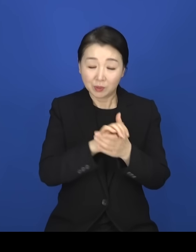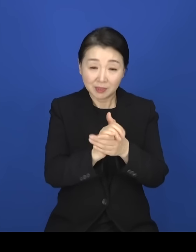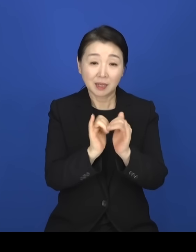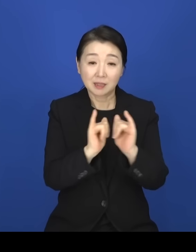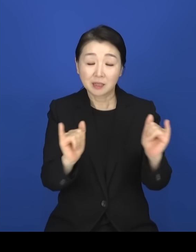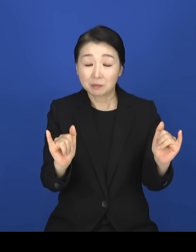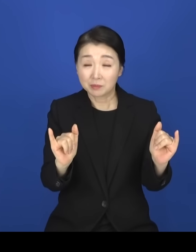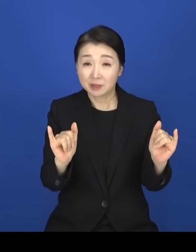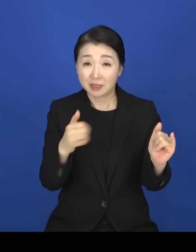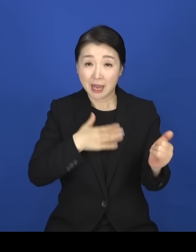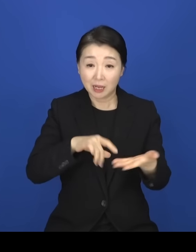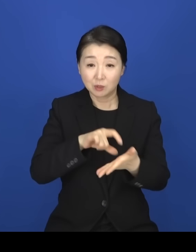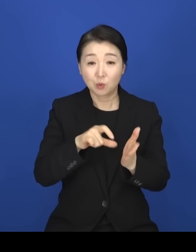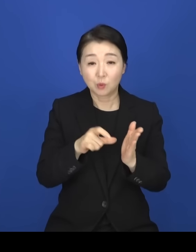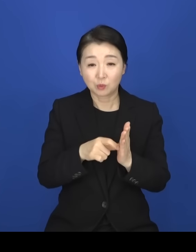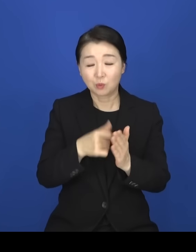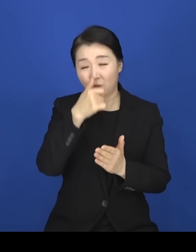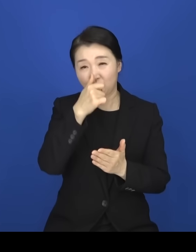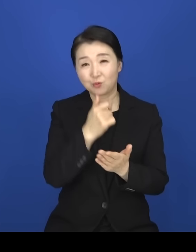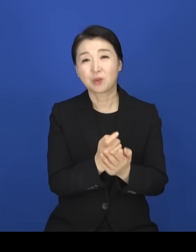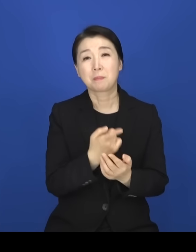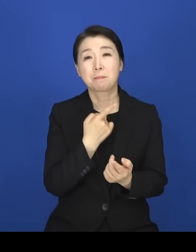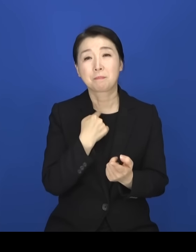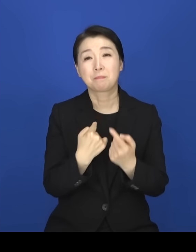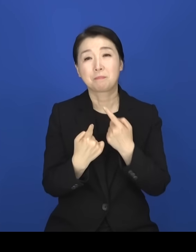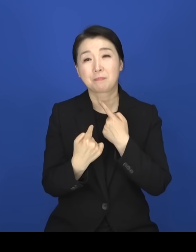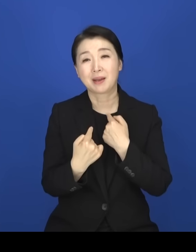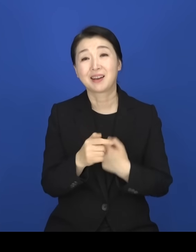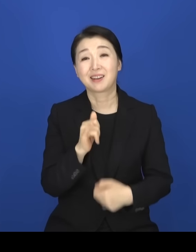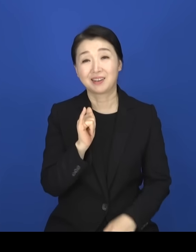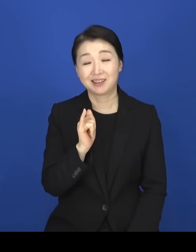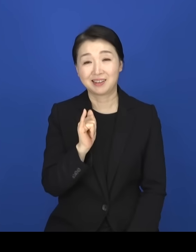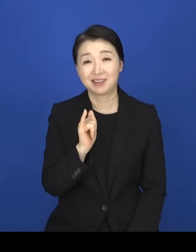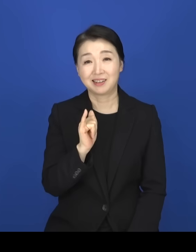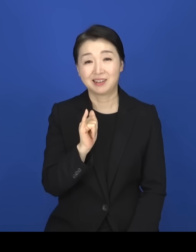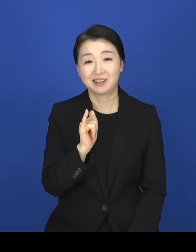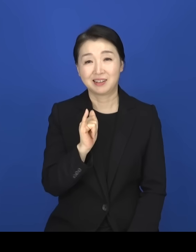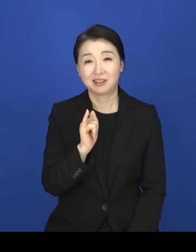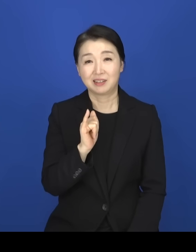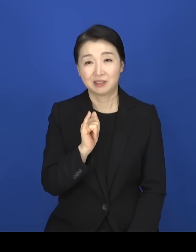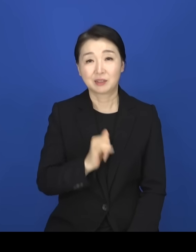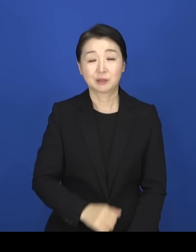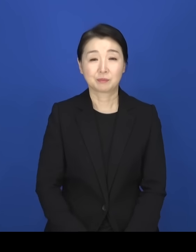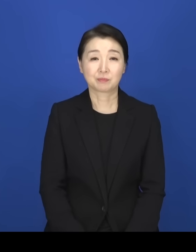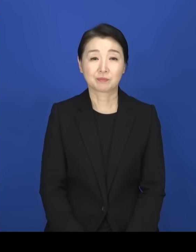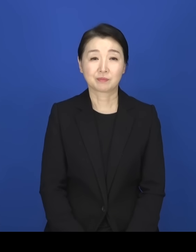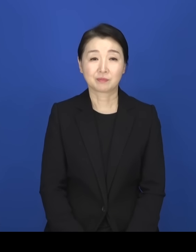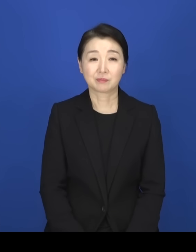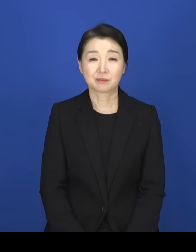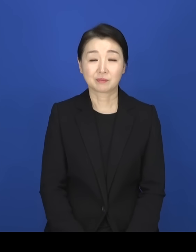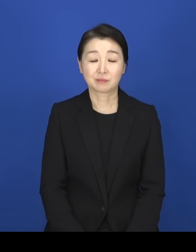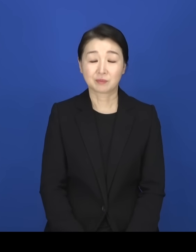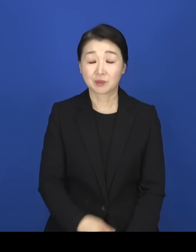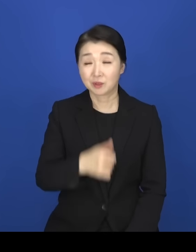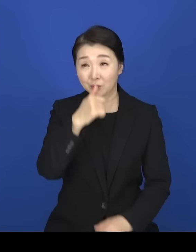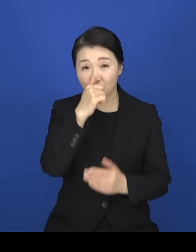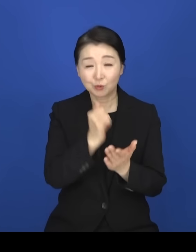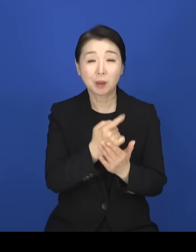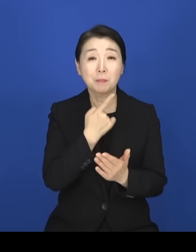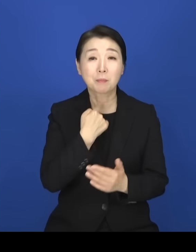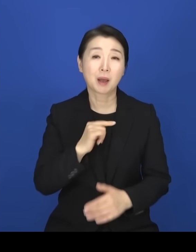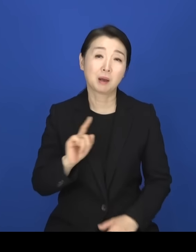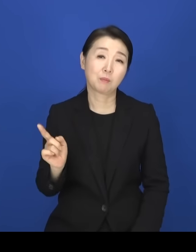사람들이 알만하게끔 이렇게 참 죄를 많이 지었던 것 같아요. 그러니까 어떤 종목의 죄를 좀